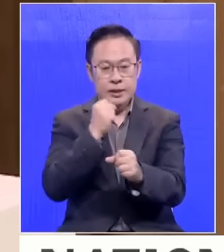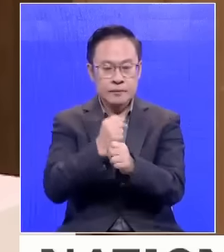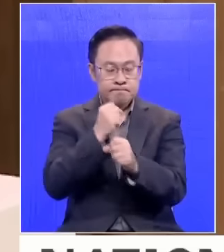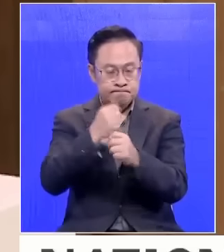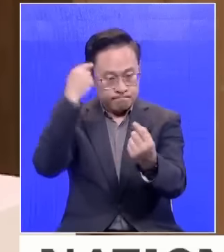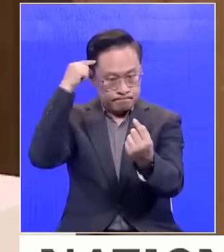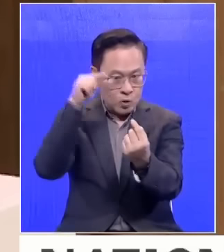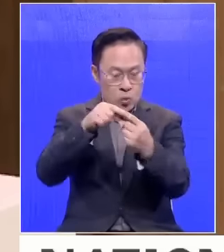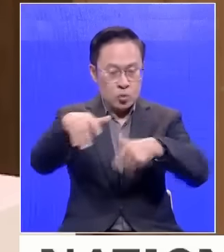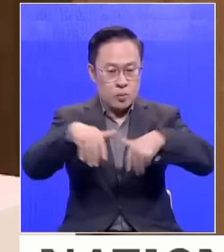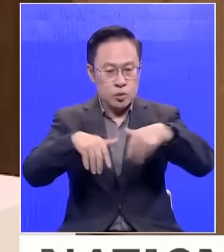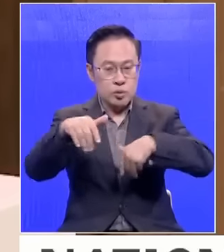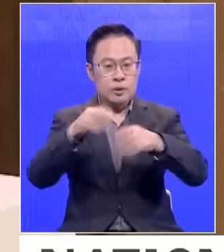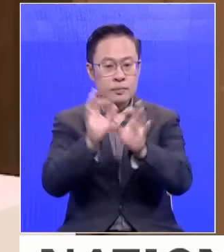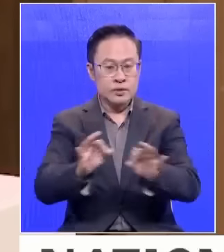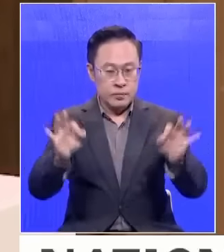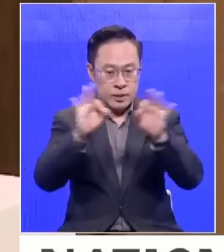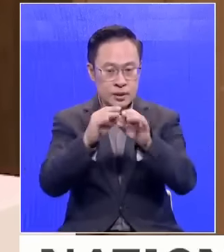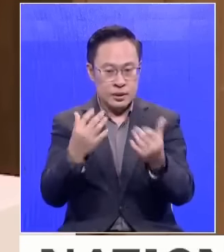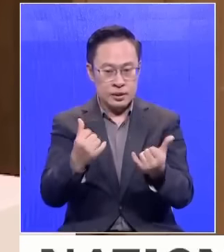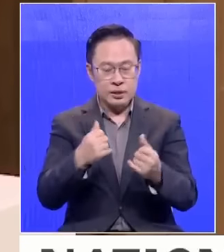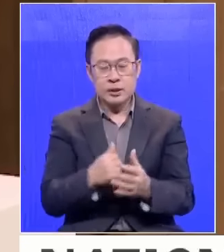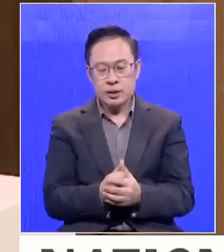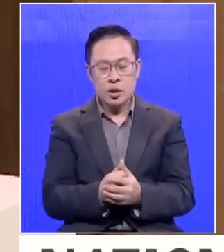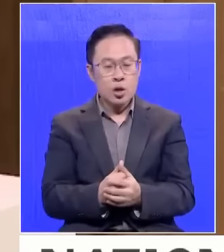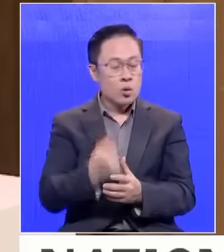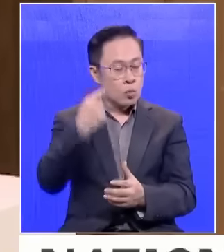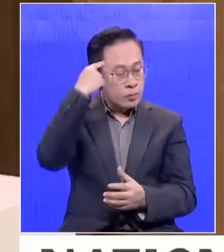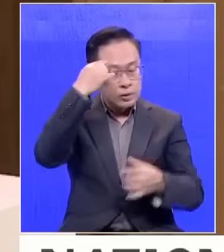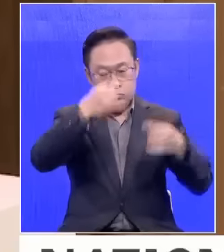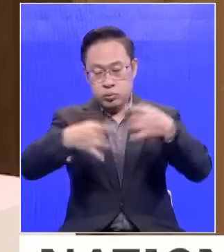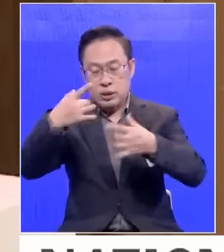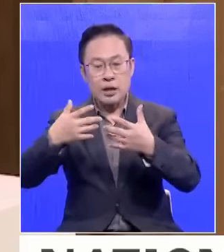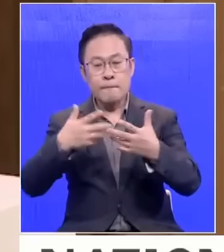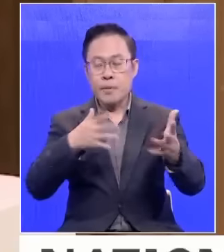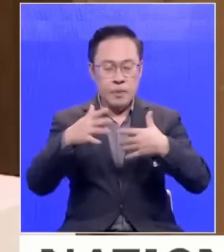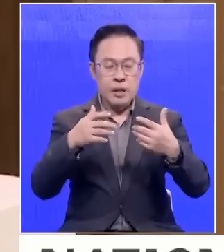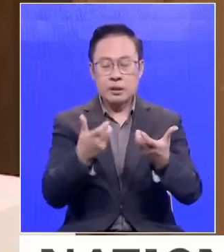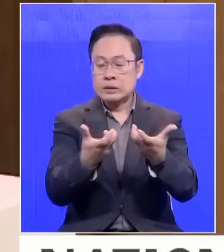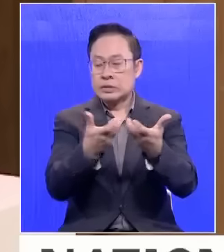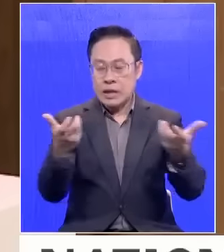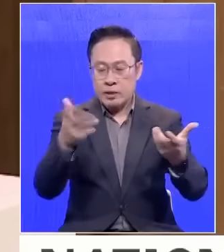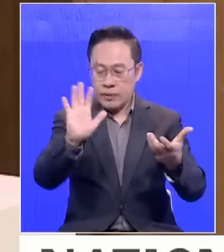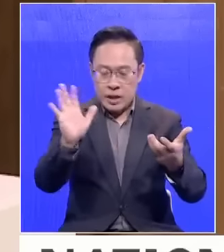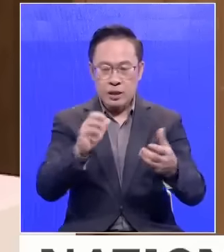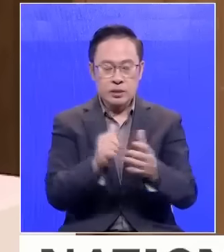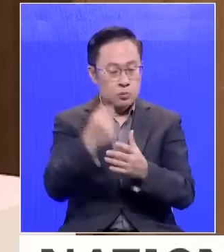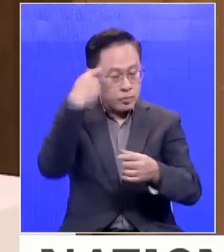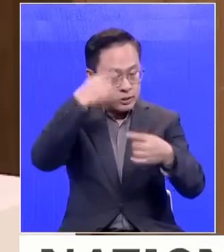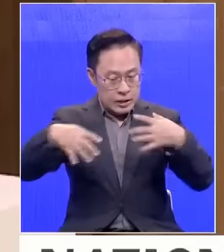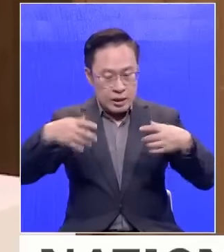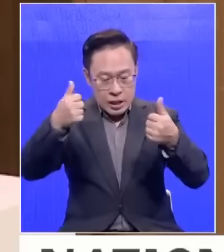ประชาชนเป็นเป้าหมายครับและแม้จะมีความเห็นต่างกันในสังคมก็จะต้องไม่แตกแยกนะครับโดยจะเริ่มต้นขึ้นที่วุฒิสภาเพื่อพาสังค